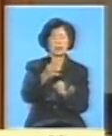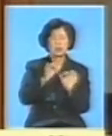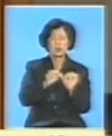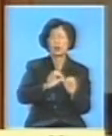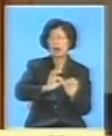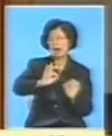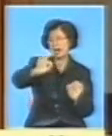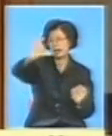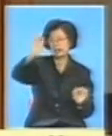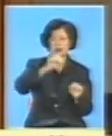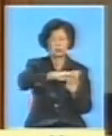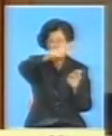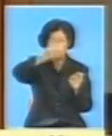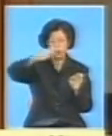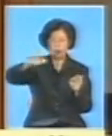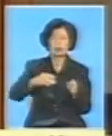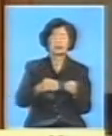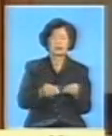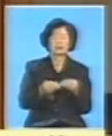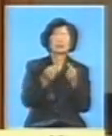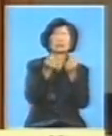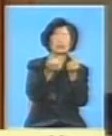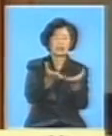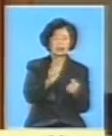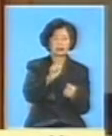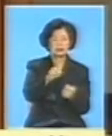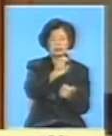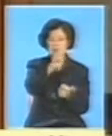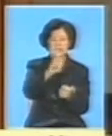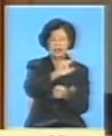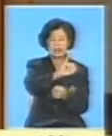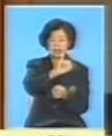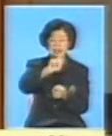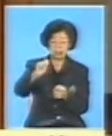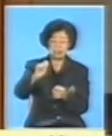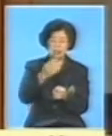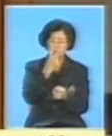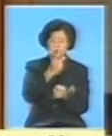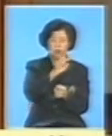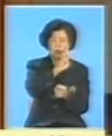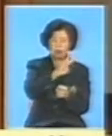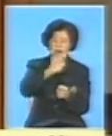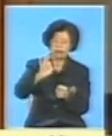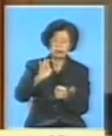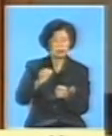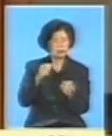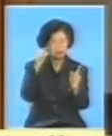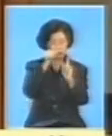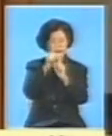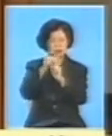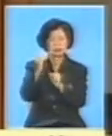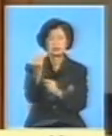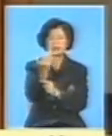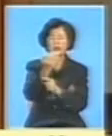าบนต่างๆอันเสียสละนะครับเราก็จะใช้ไอทีไอทีก็แบบปรับปรุงที่ว่าไอ้ Wi-Fi มันถึงหรือยังการใช้ทีวีดาวเทียมทำได้ไ